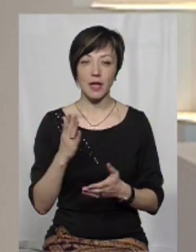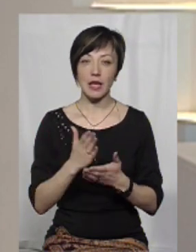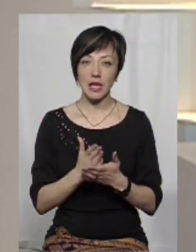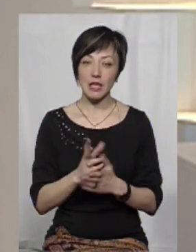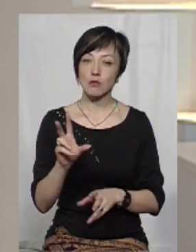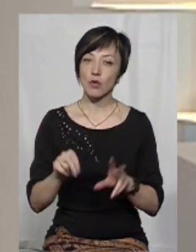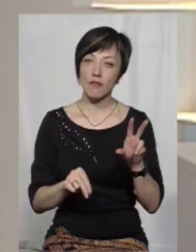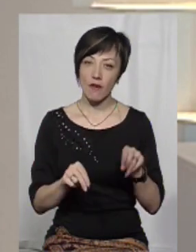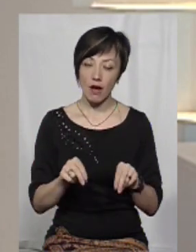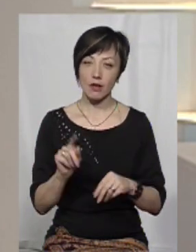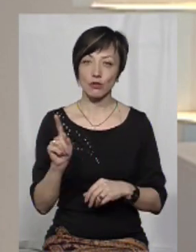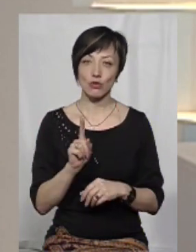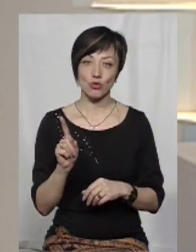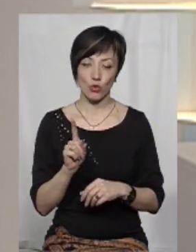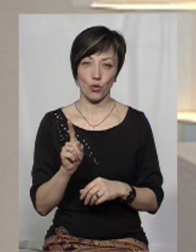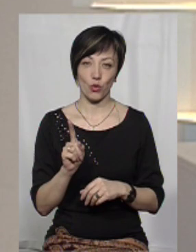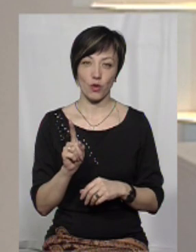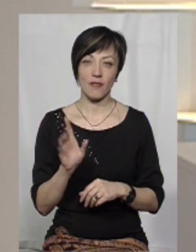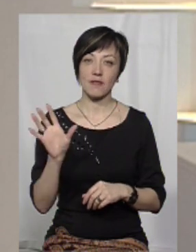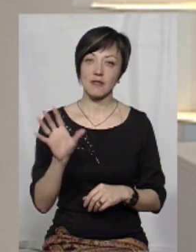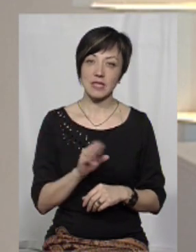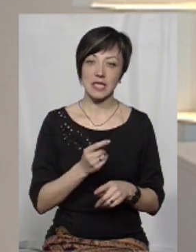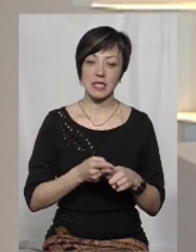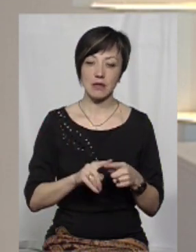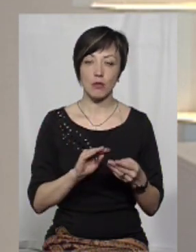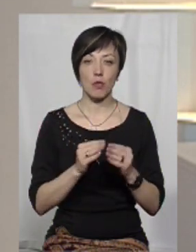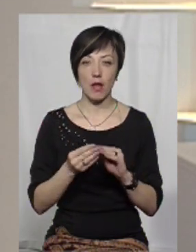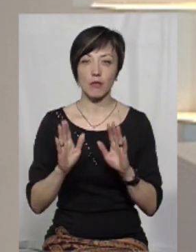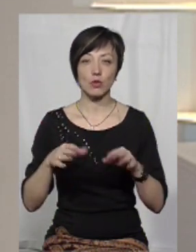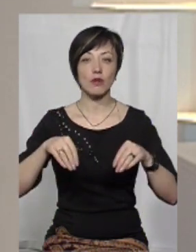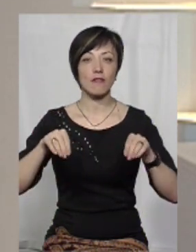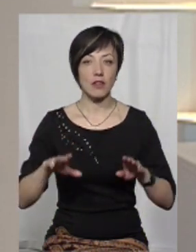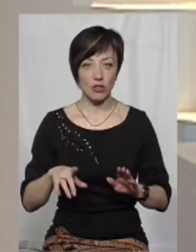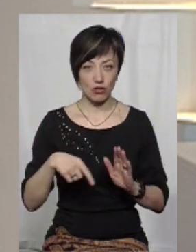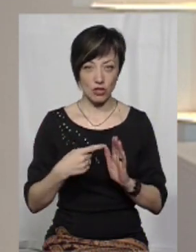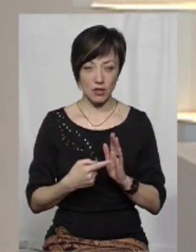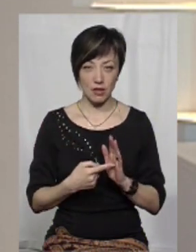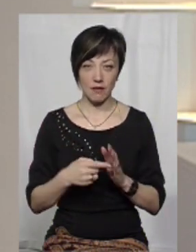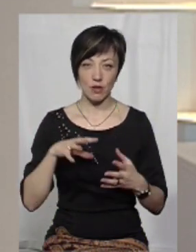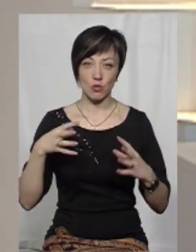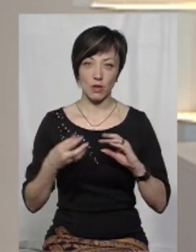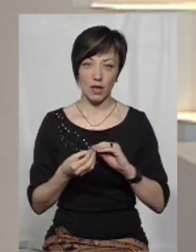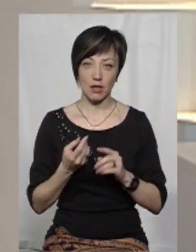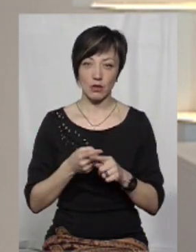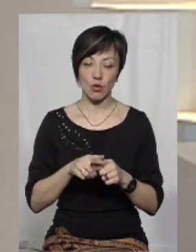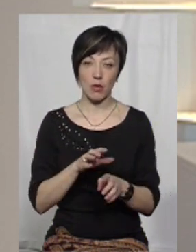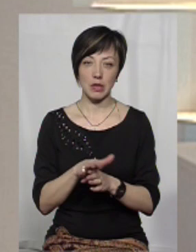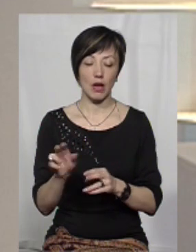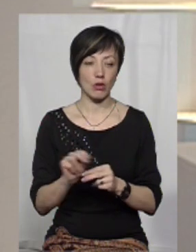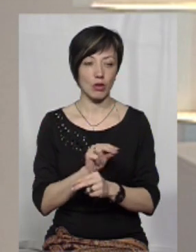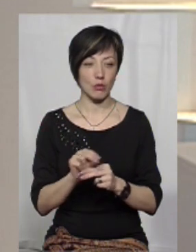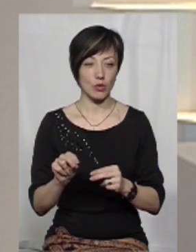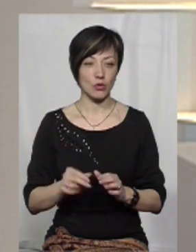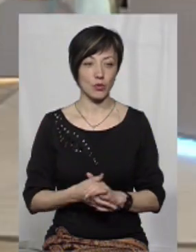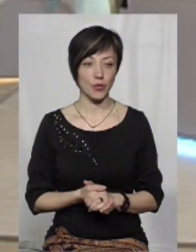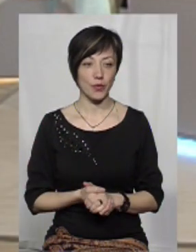є сподівання, що всі ці проблеми будуть вирішені в результаті оцього капітального